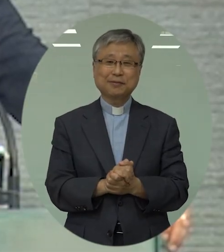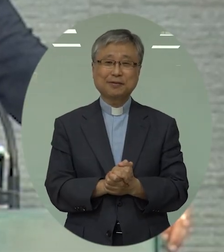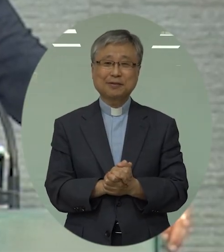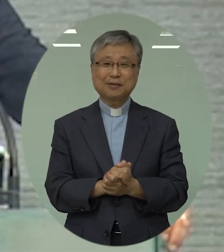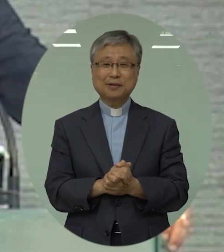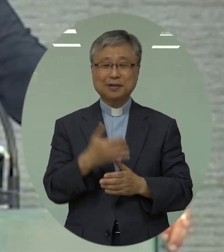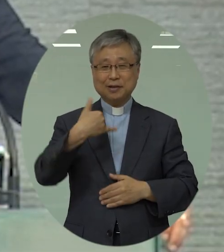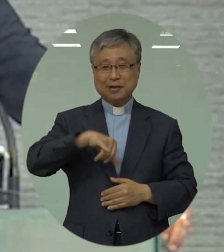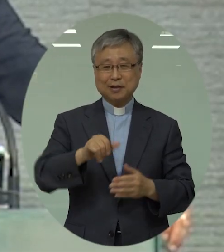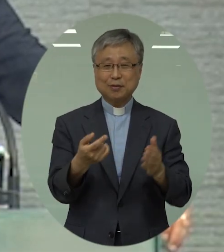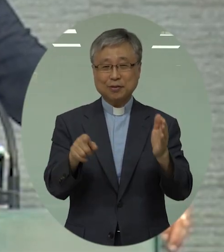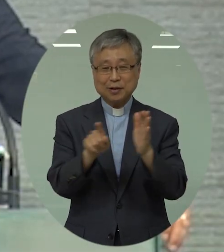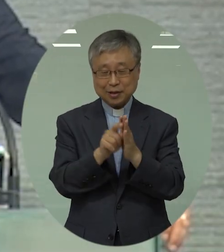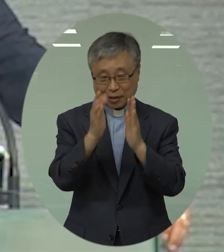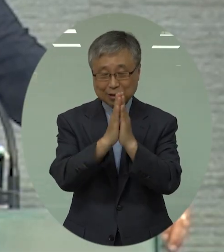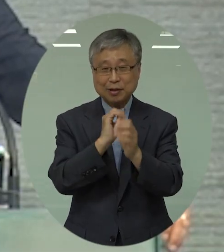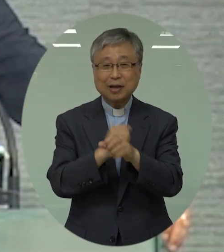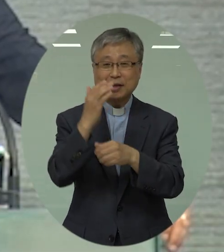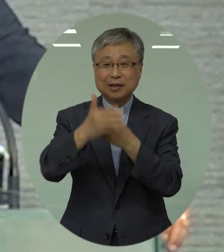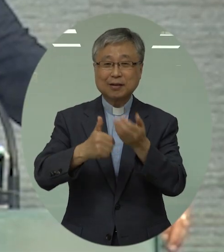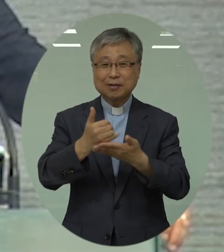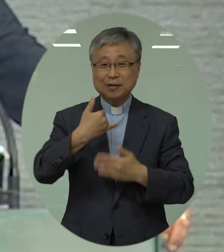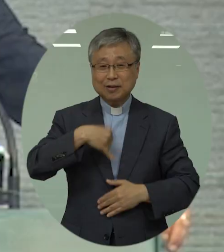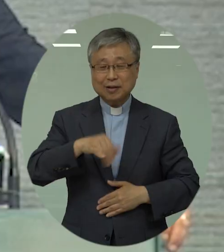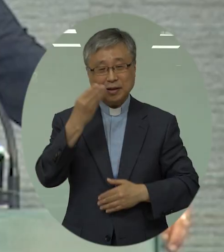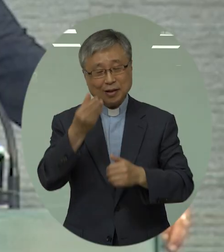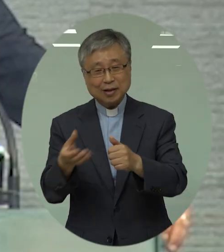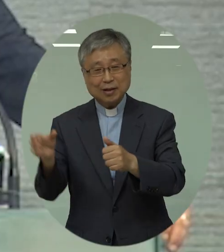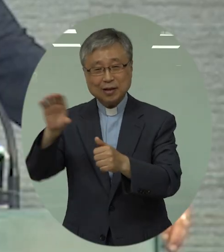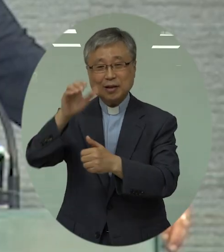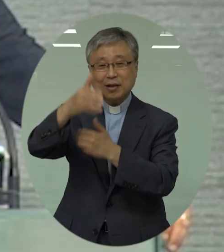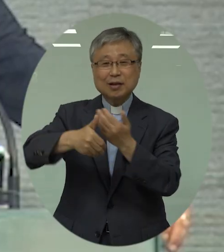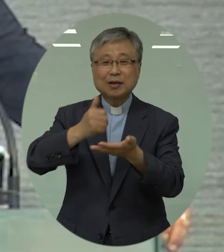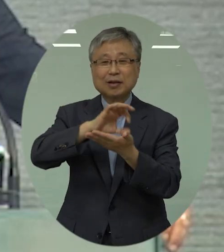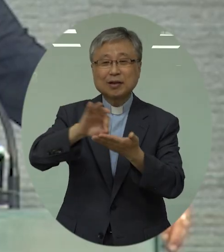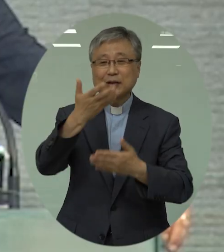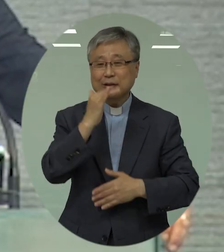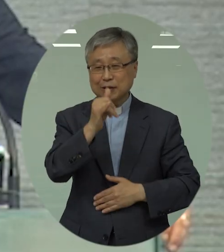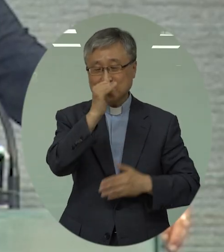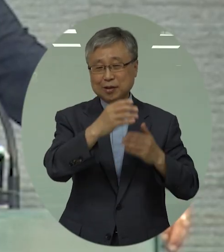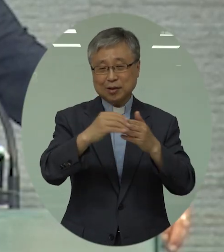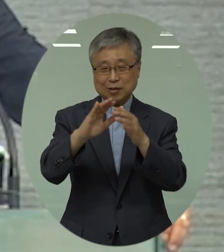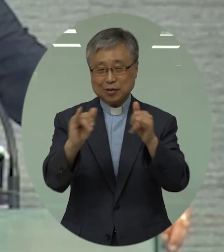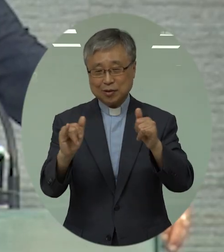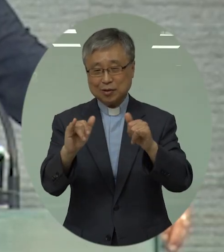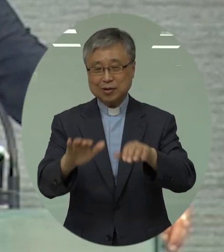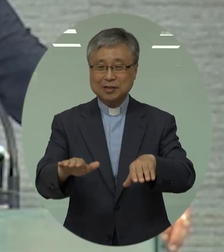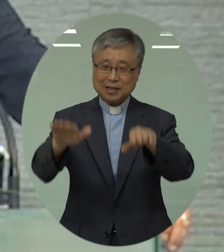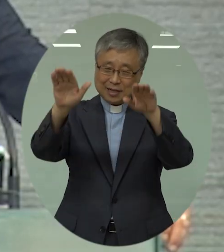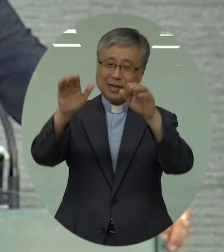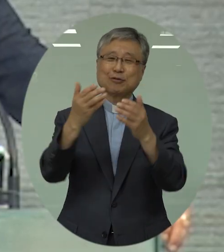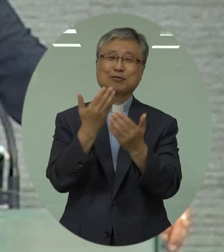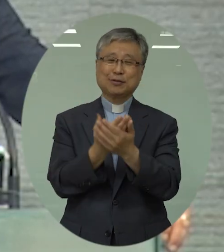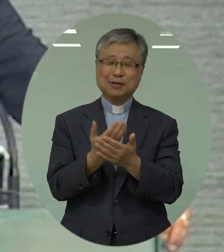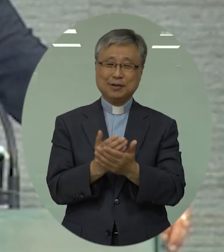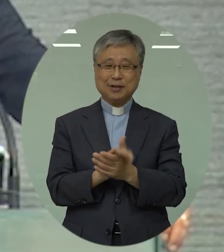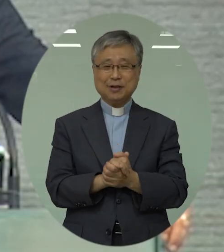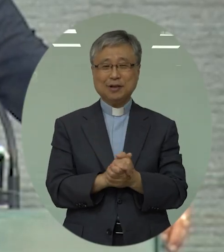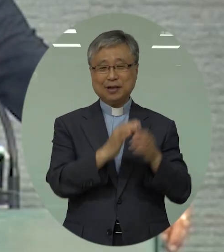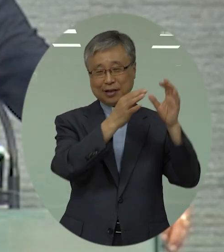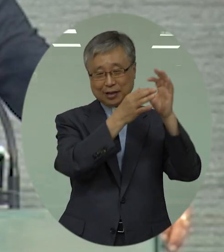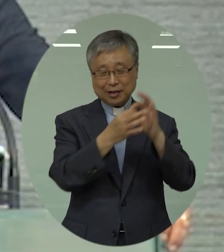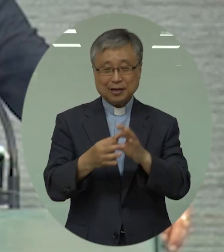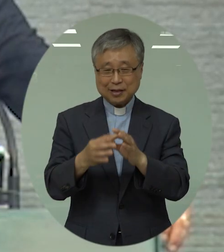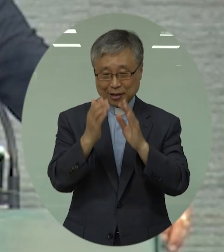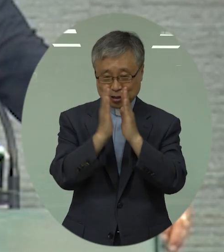내 자식들 위해서 기도하면서 하나님 내 자식들도 기름 부어 하나님이 쓰실 수 있는 지도자로 자라게 해주세요. 계속